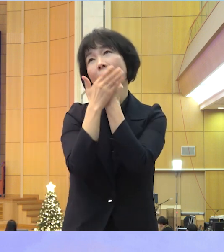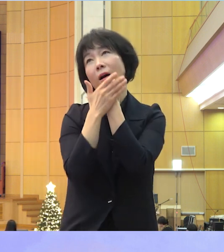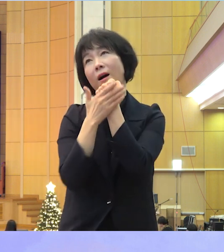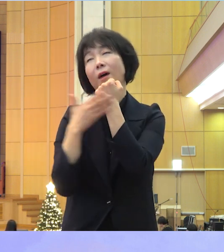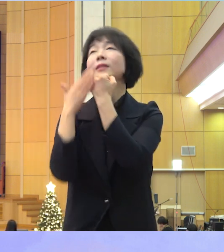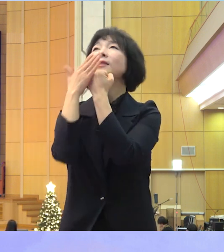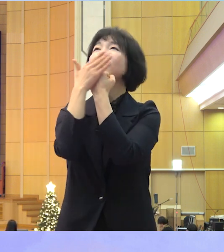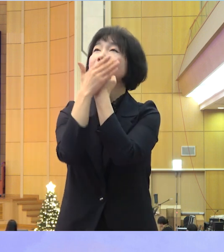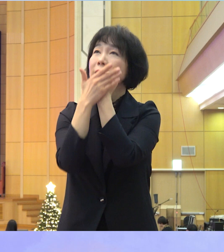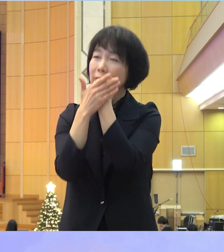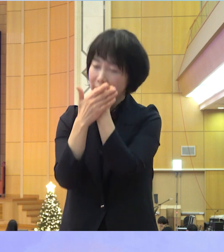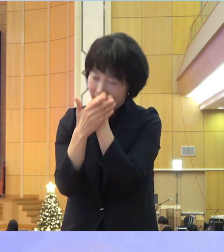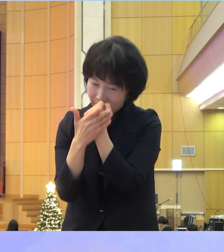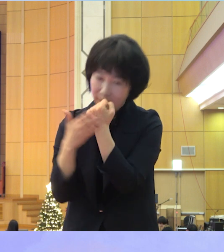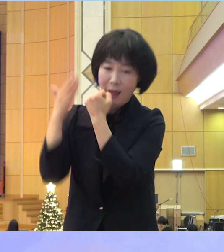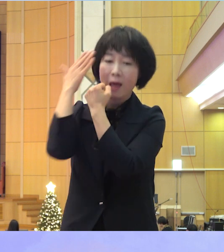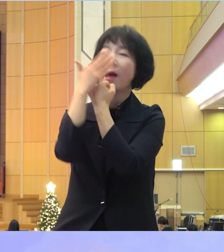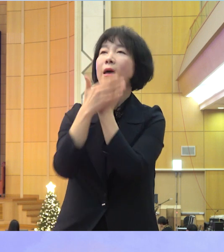십자가